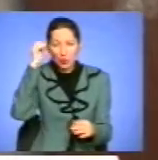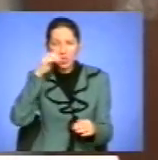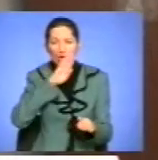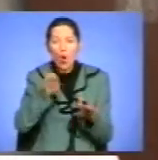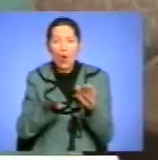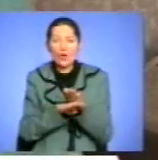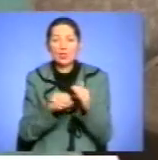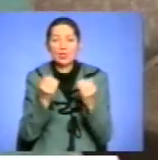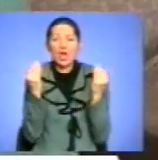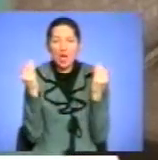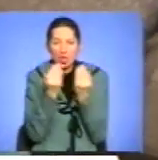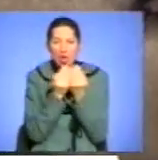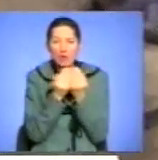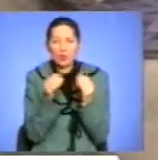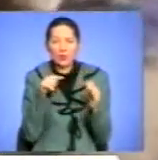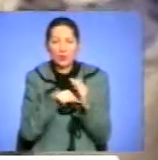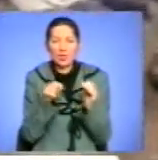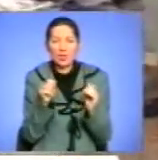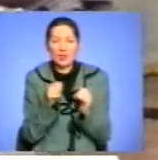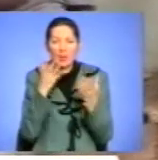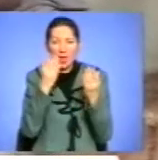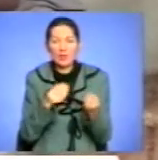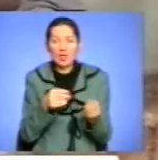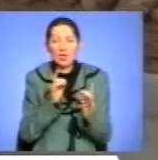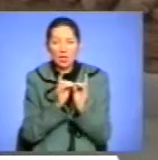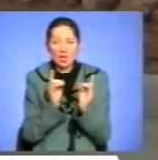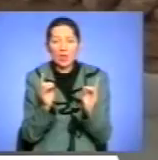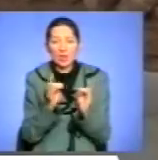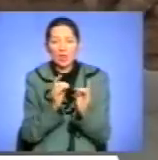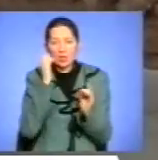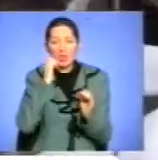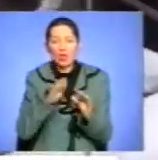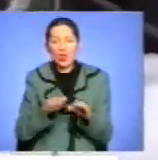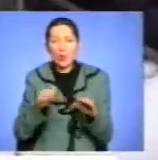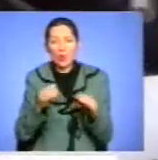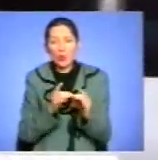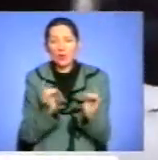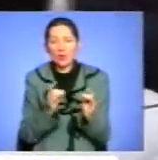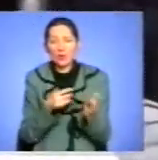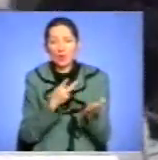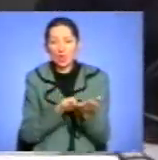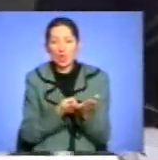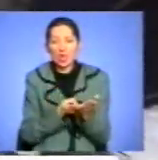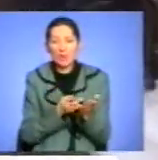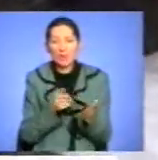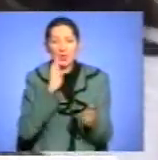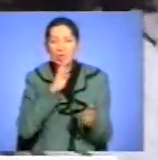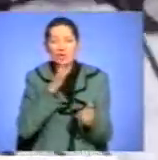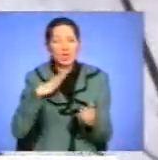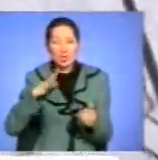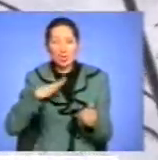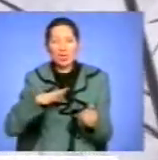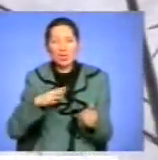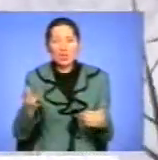всередині тепліше, а удень дрімала на старенькій канапі. Там її і знайшли міліціонери. Жінка вже й не сподівалася на порятунок, готувалась